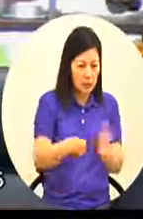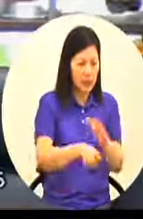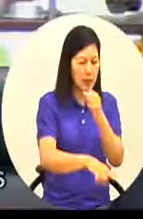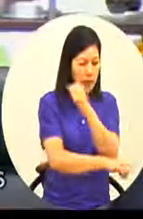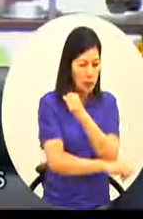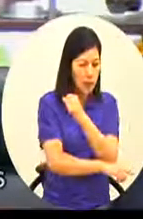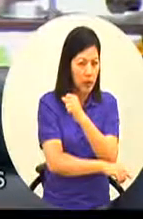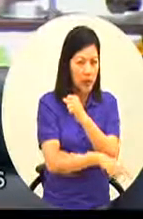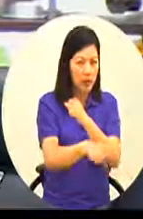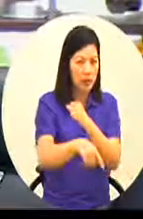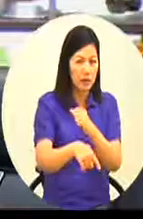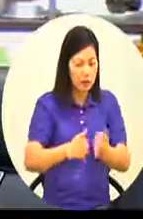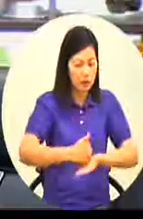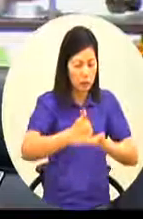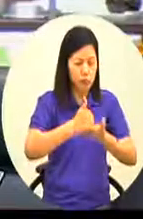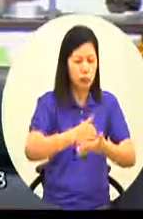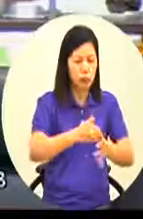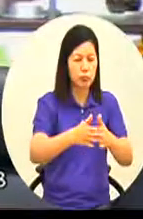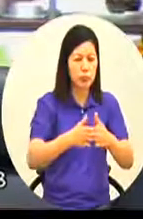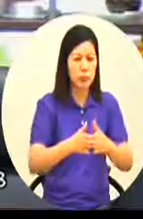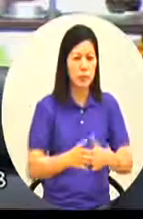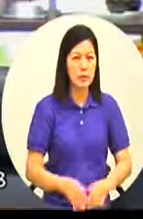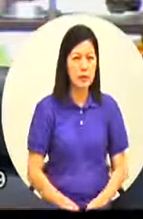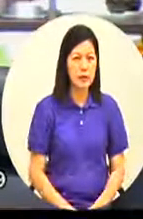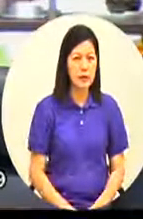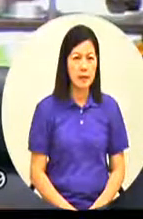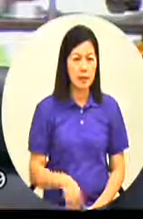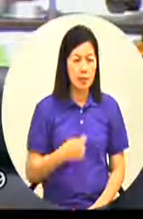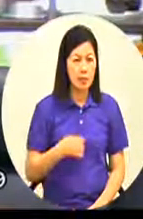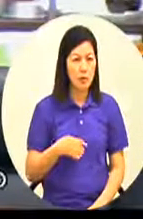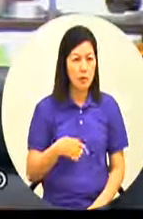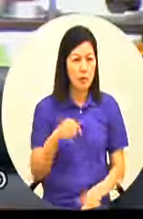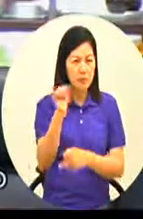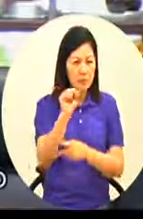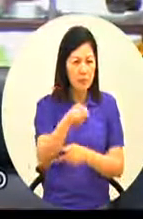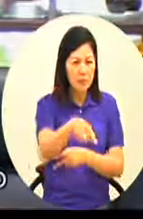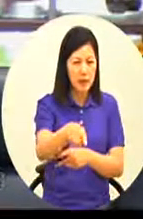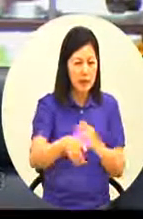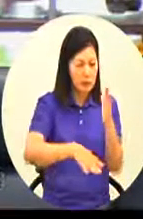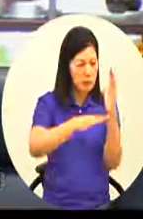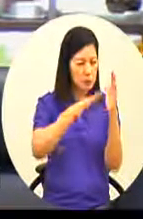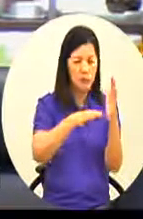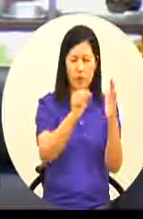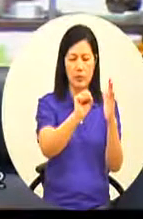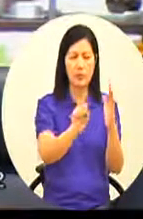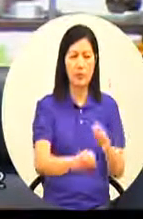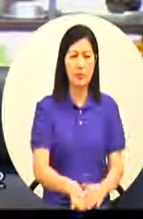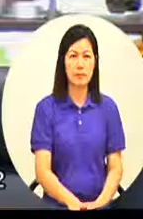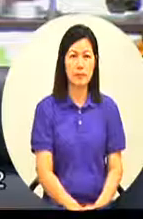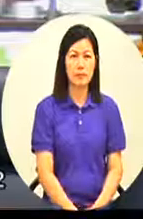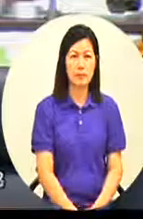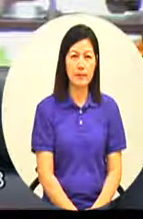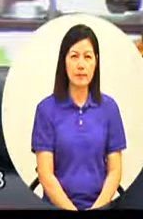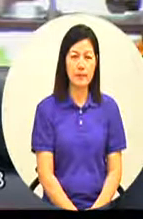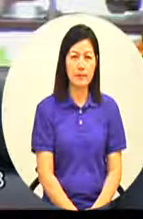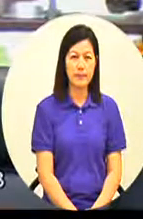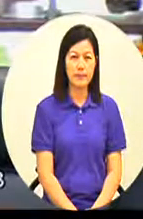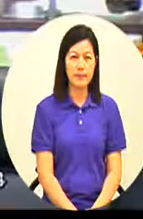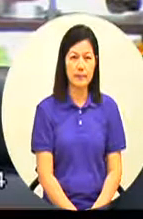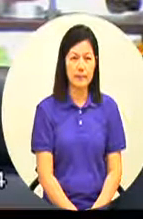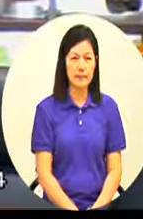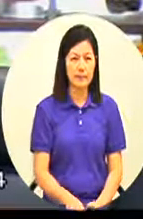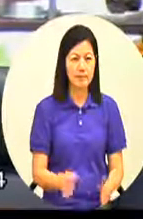路，就是这一段路，所以我们不能让他有积水的问题。像这几